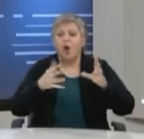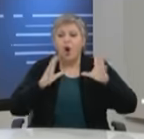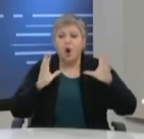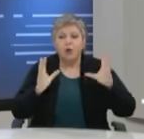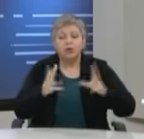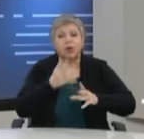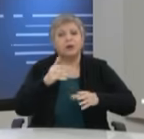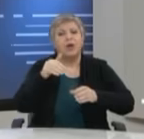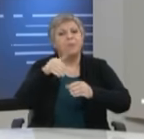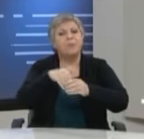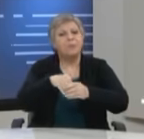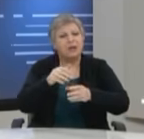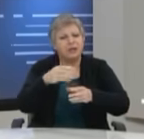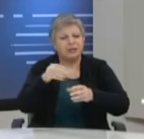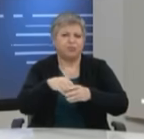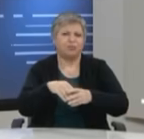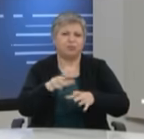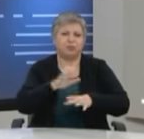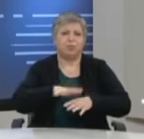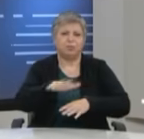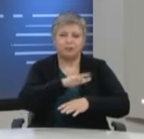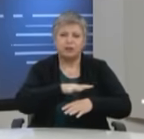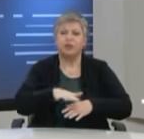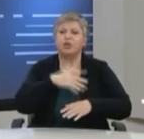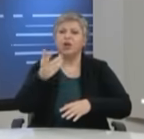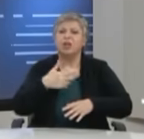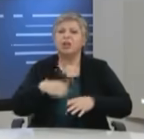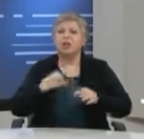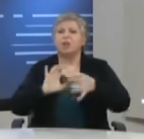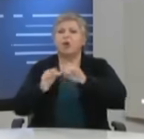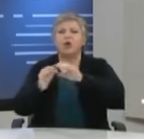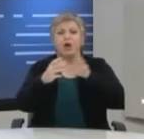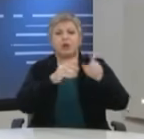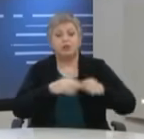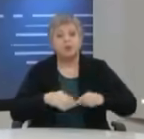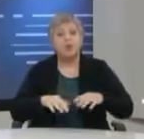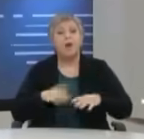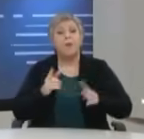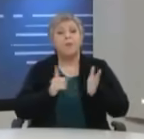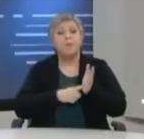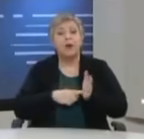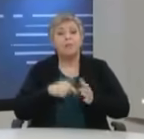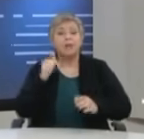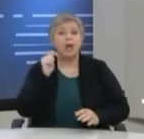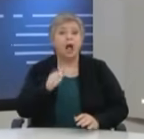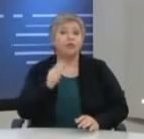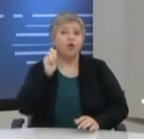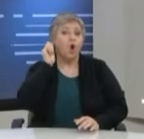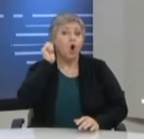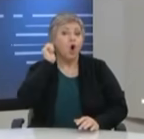Είτε εσωτερικά, είτε σε όλους τους περιφερειακούς και διεθνείς οργανισμούς. Τι σημαίνει αυτό? Το έργα